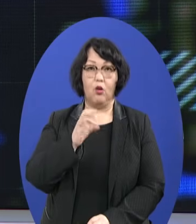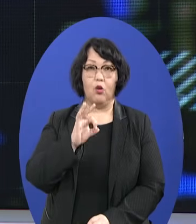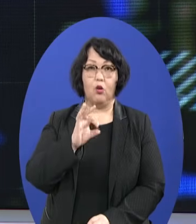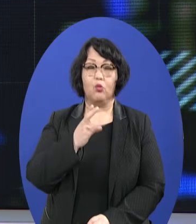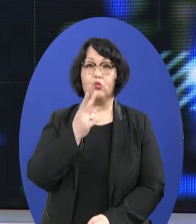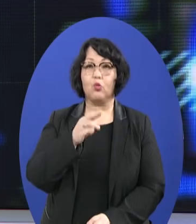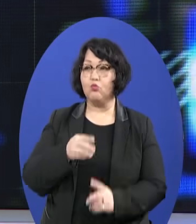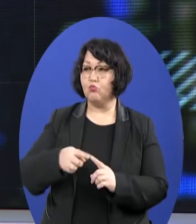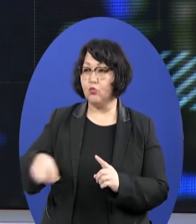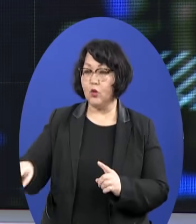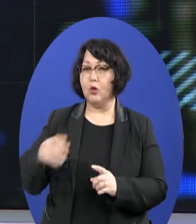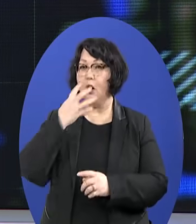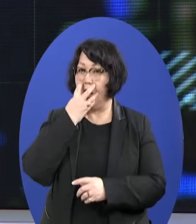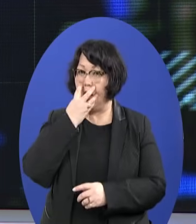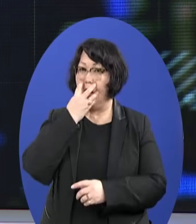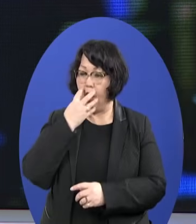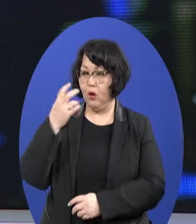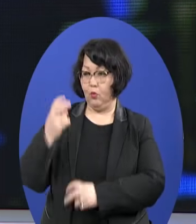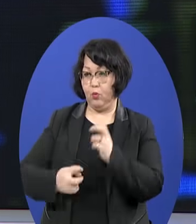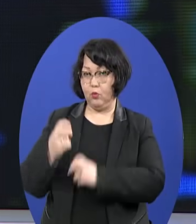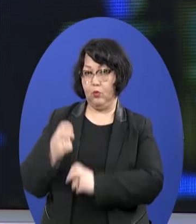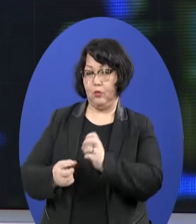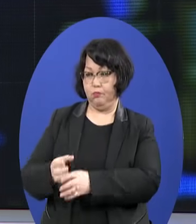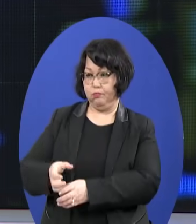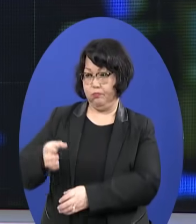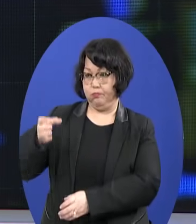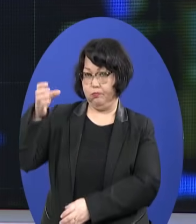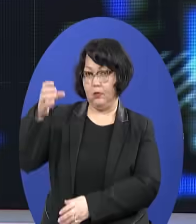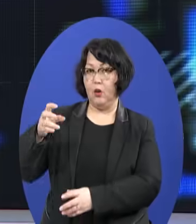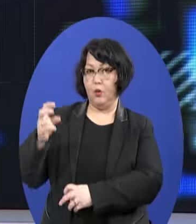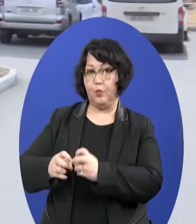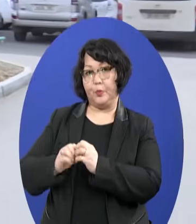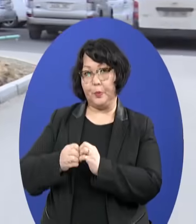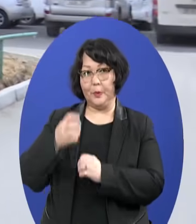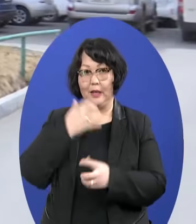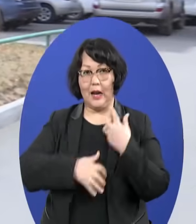хүчилдвэрчин үйлдвэр барьж яаралтай ашиглалтанд оруулахаар ажиллаж байна.